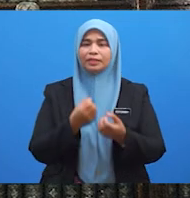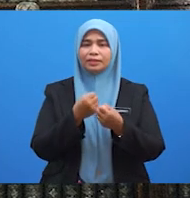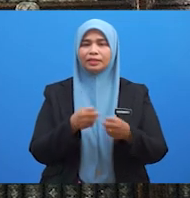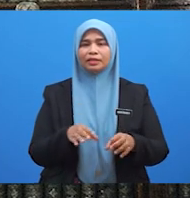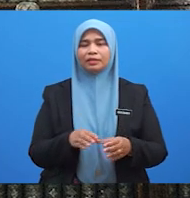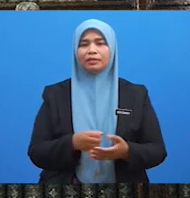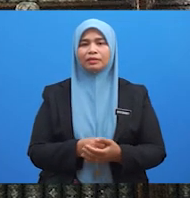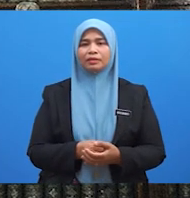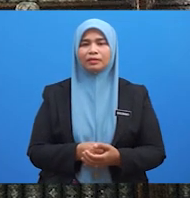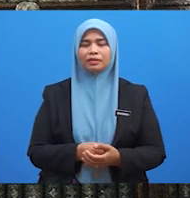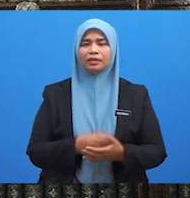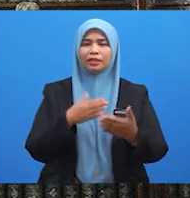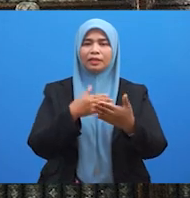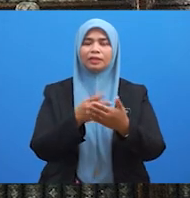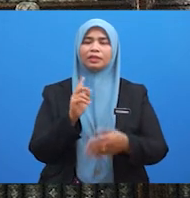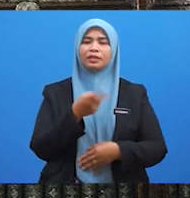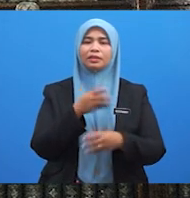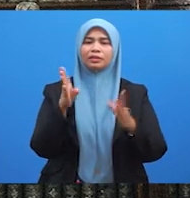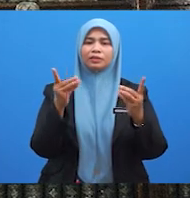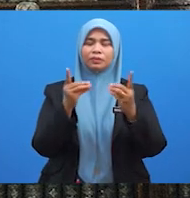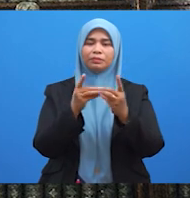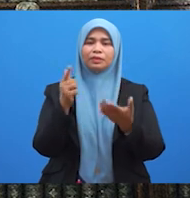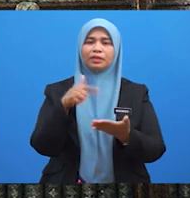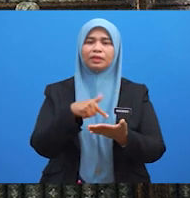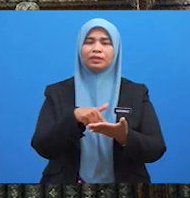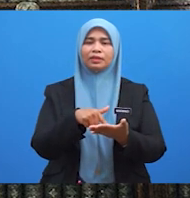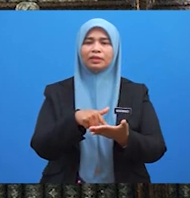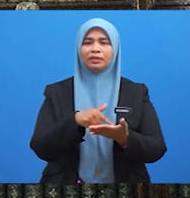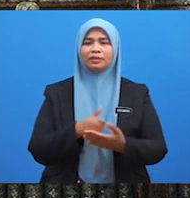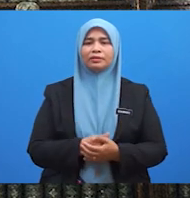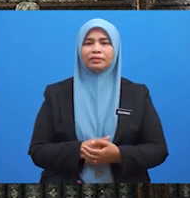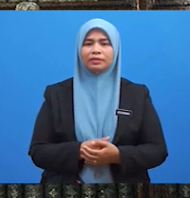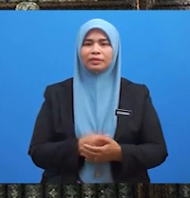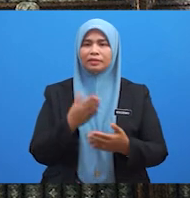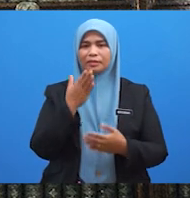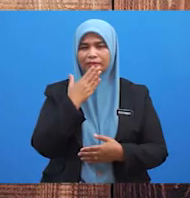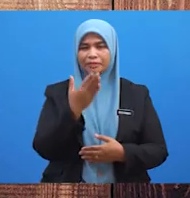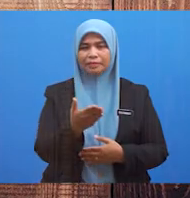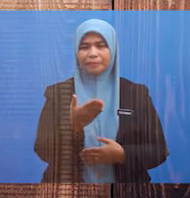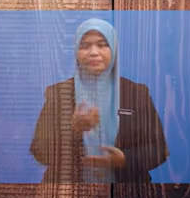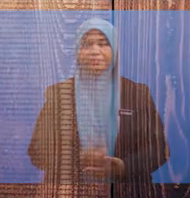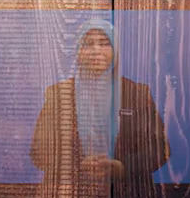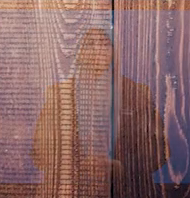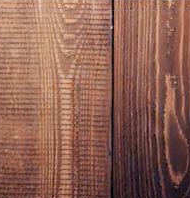Sekian, hingga kita berjumpa lagi. Terima kasih.